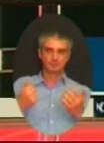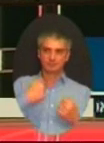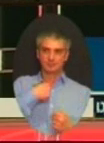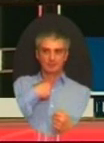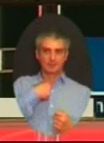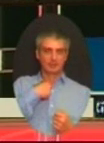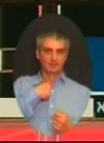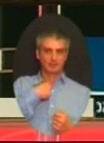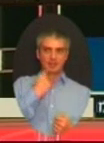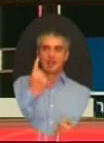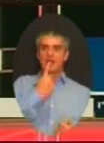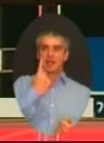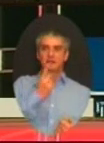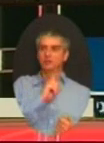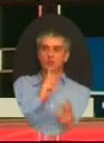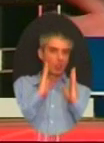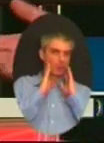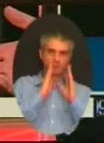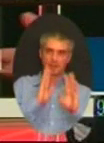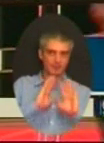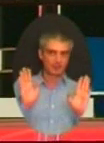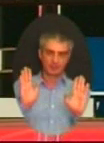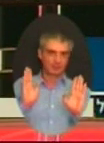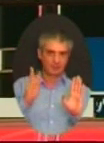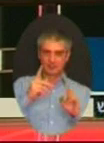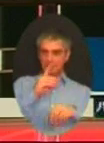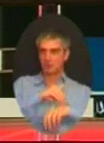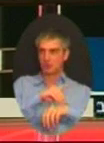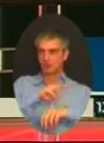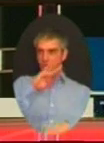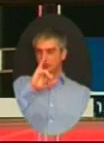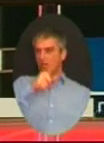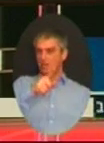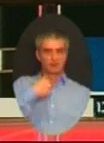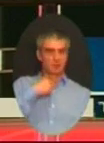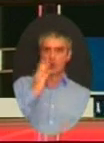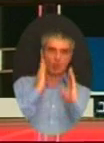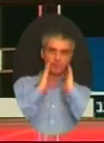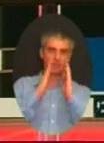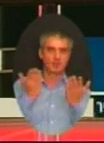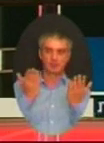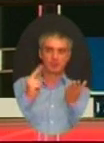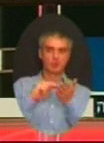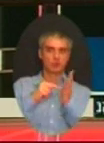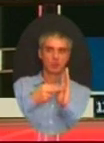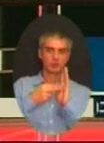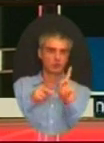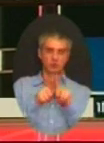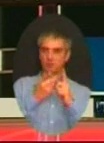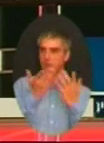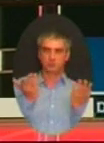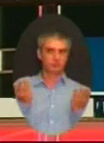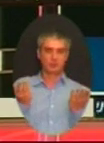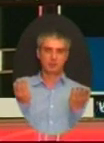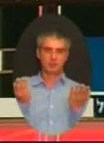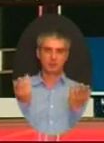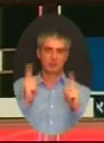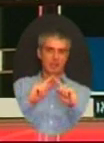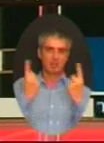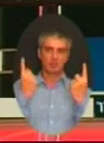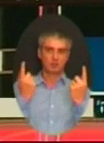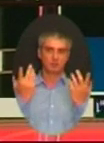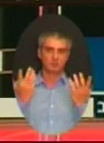אני אחד מהם שלא מאמין, לעומת דוקטור שי, אני לא מאמין בתוכניות שכאלה